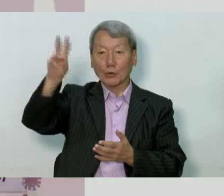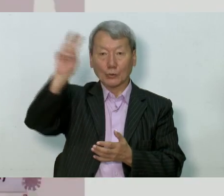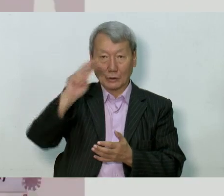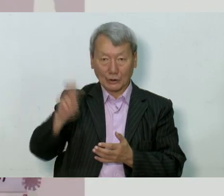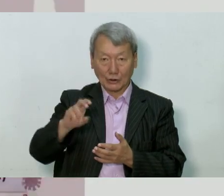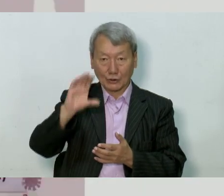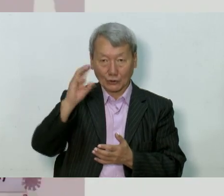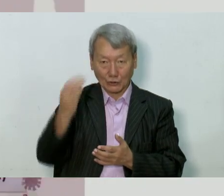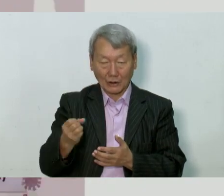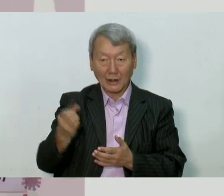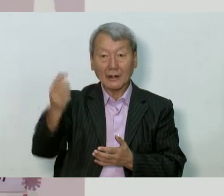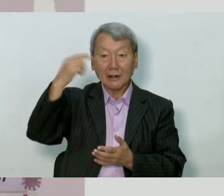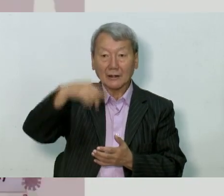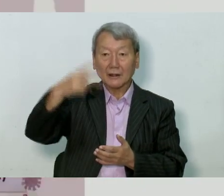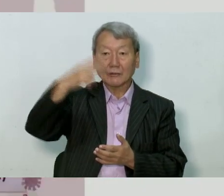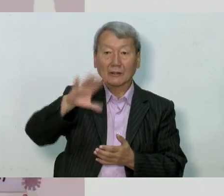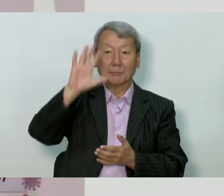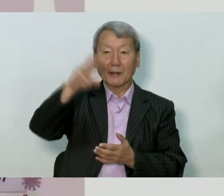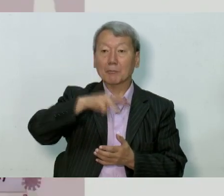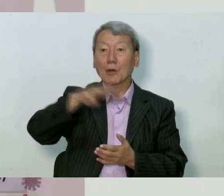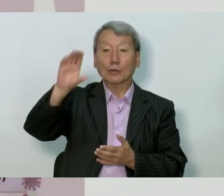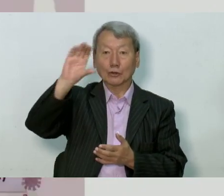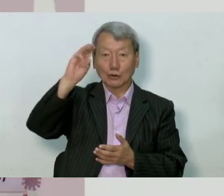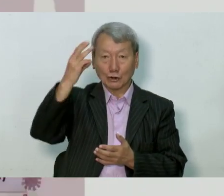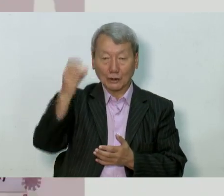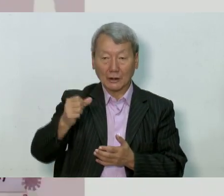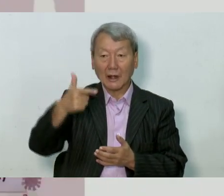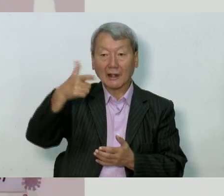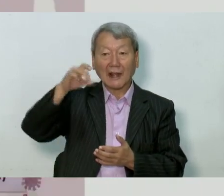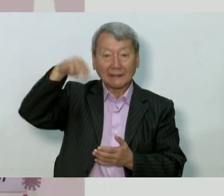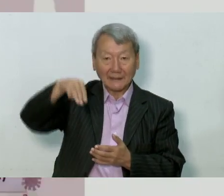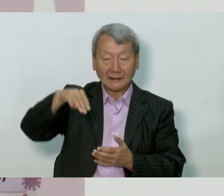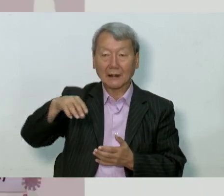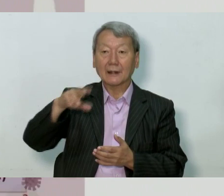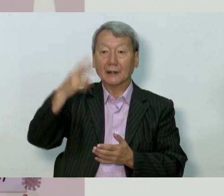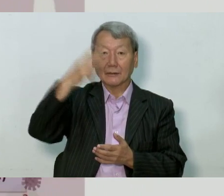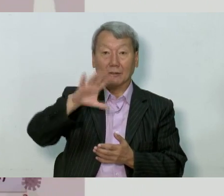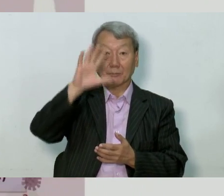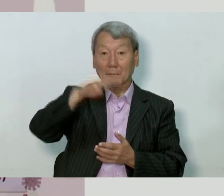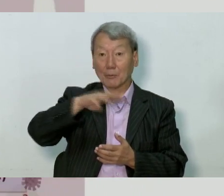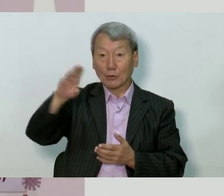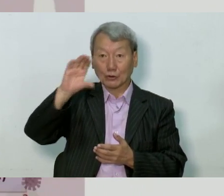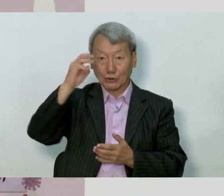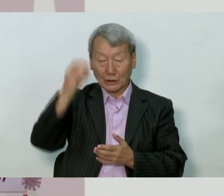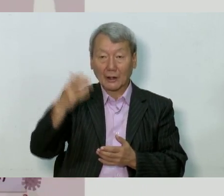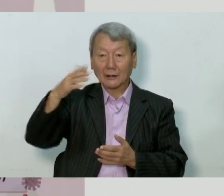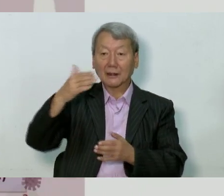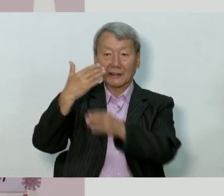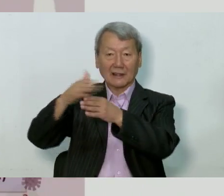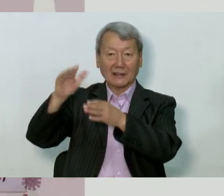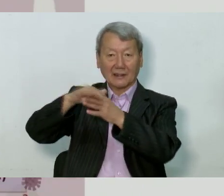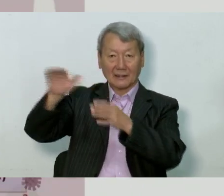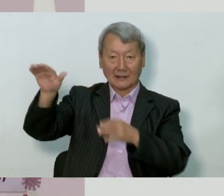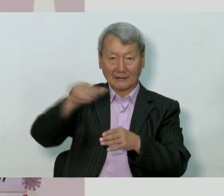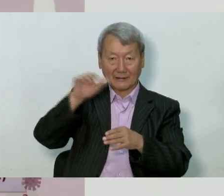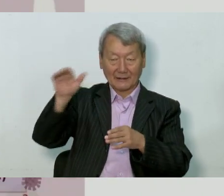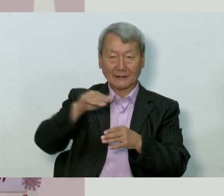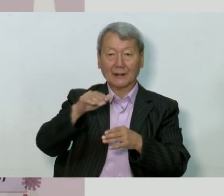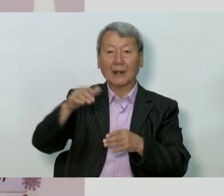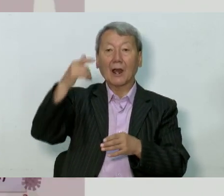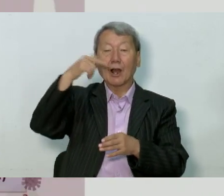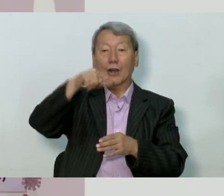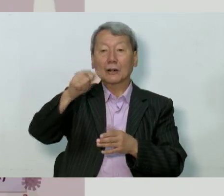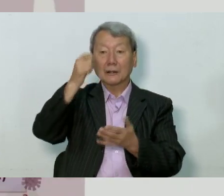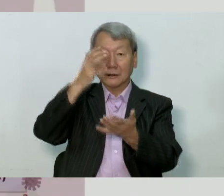долларов США, из них 25 миллионов долларов США – грант и 25 миллионов долларов США – кредит, поступили на